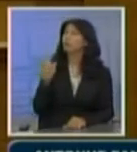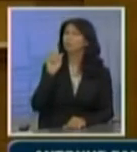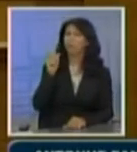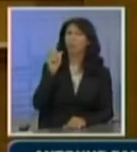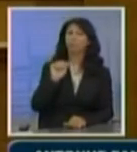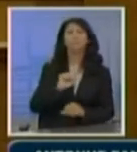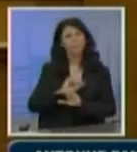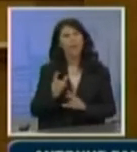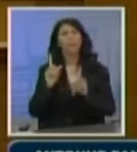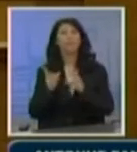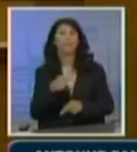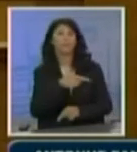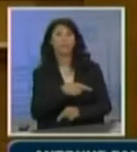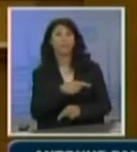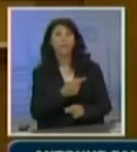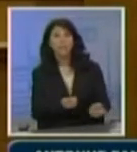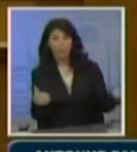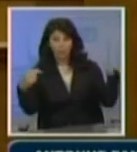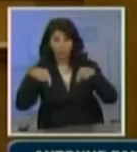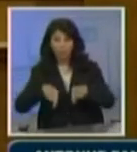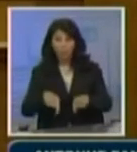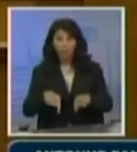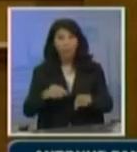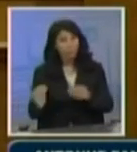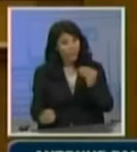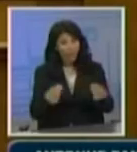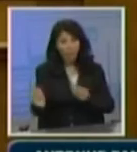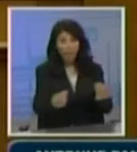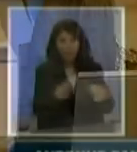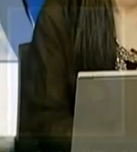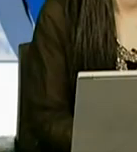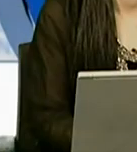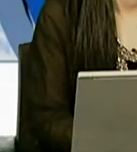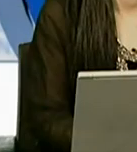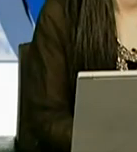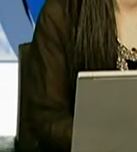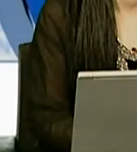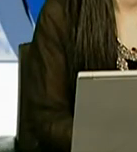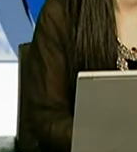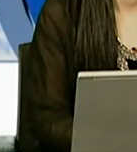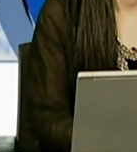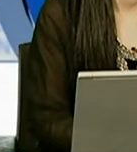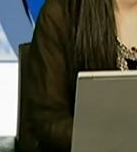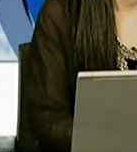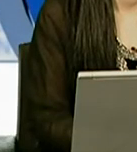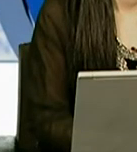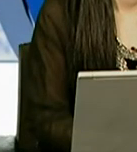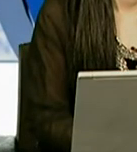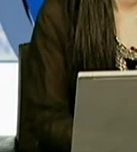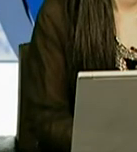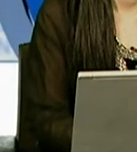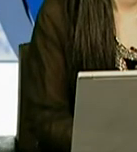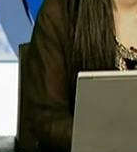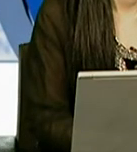με την πρόεδρο της Λιθουανίας. Και στο σημείο αυτό να πάμε σε ένα διαφημιστικό διάλειμμα και